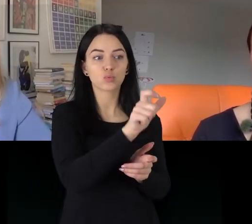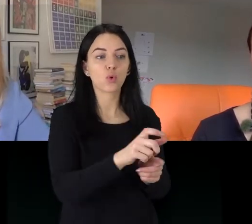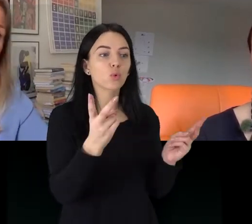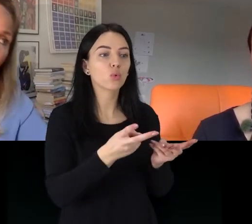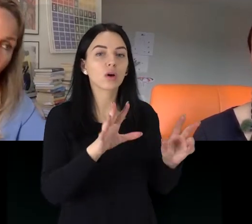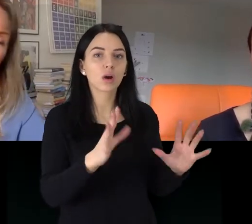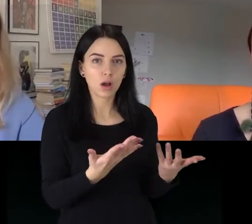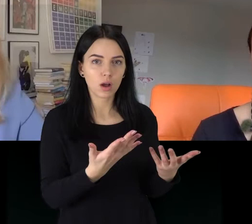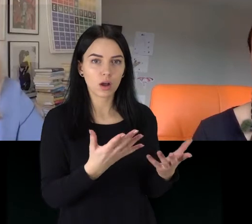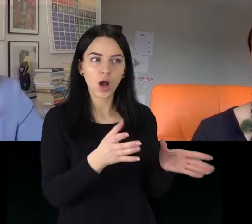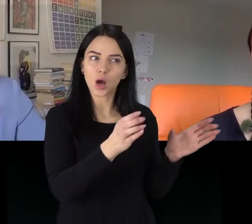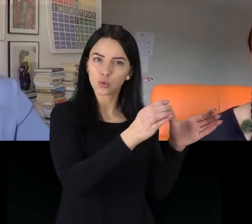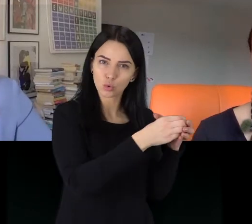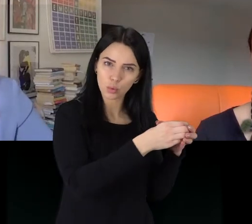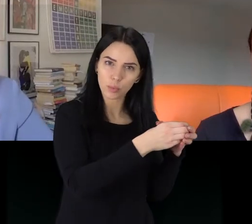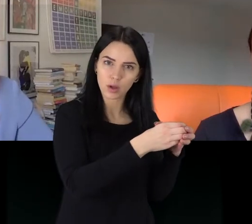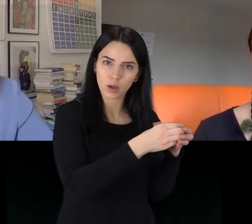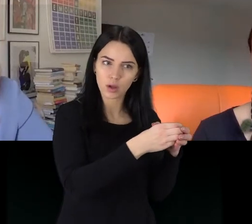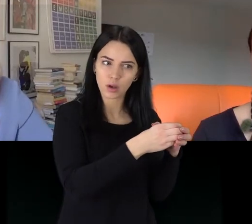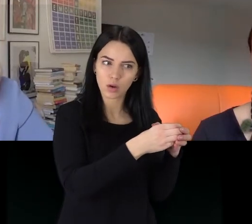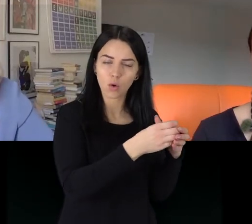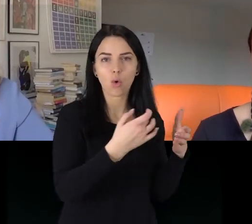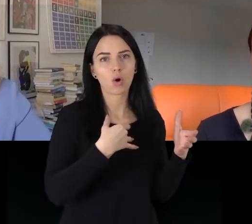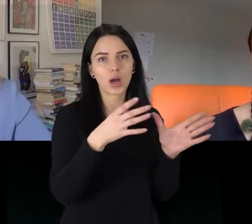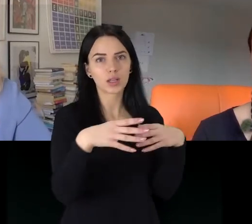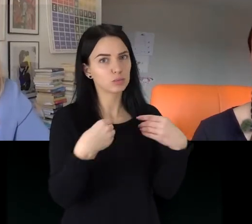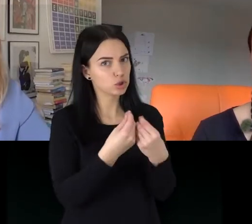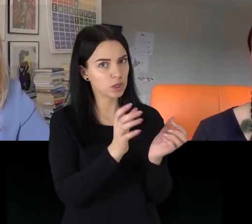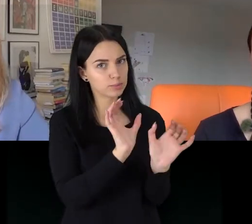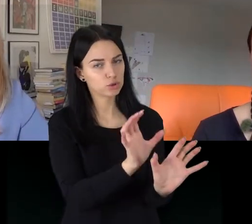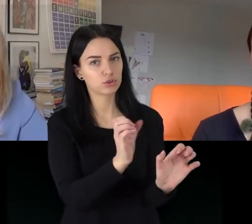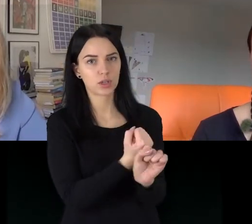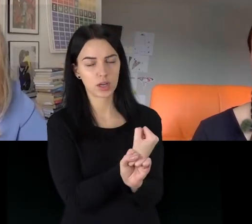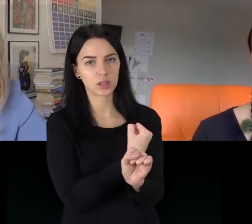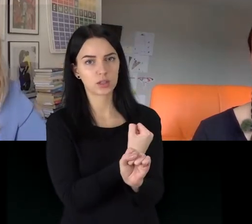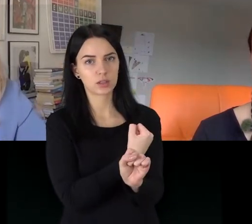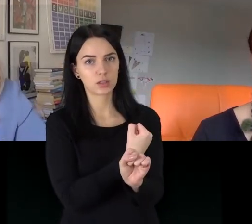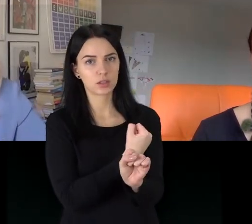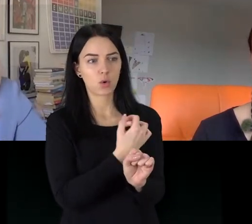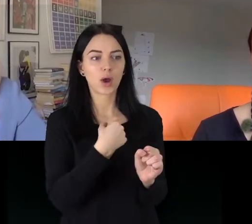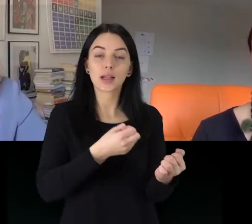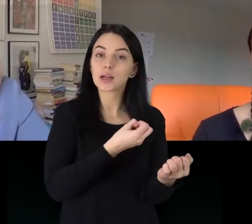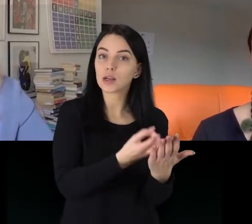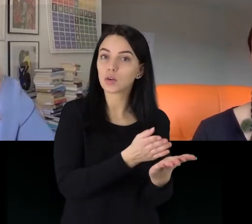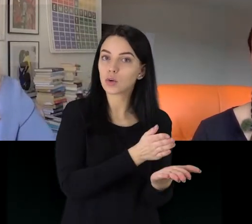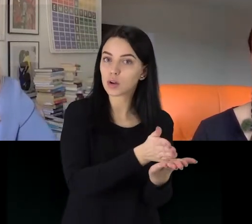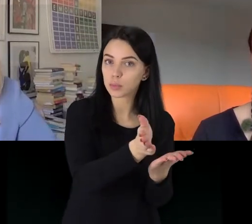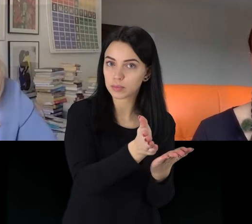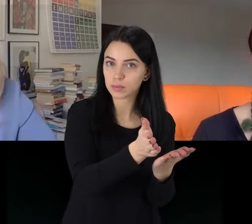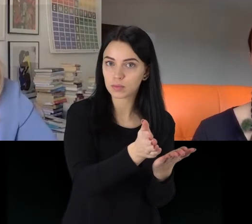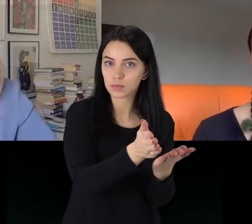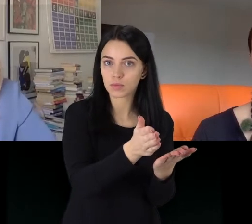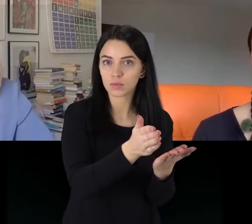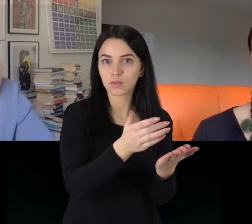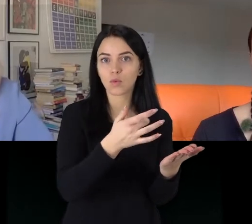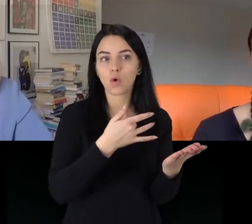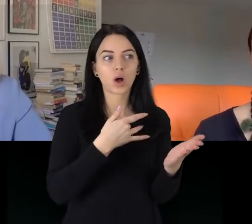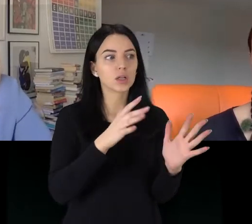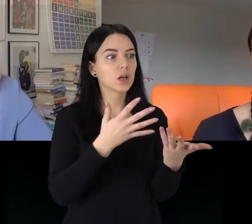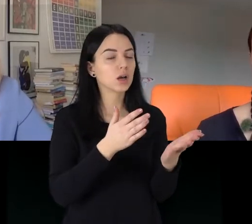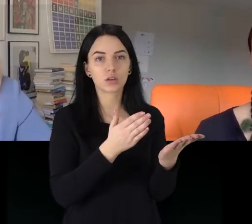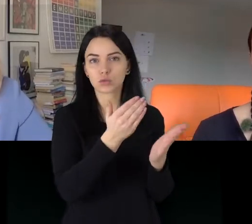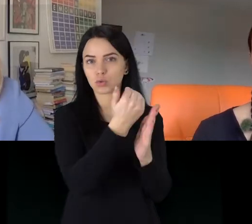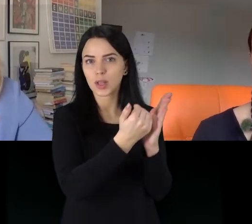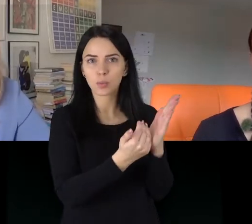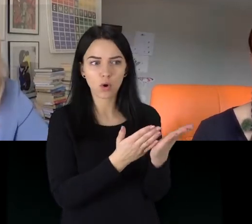reikia, ar į grupę, ar atvirkščiai į šeimos palaikymą, ar galim nukreipti į ligoninę, ar galim nukreipti į Minnesotos programą, ką